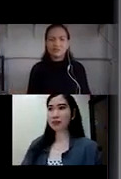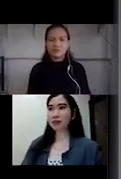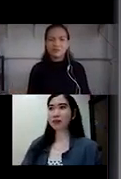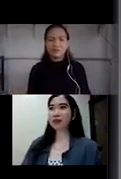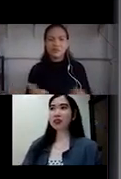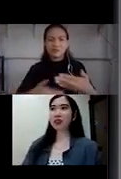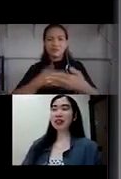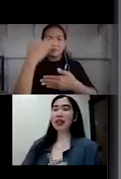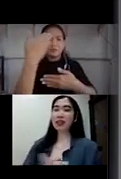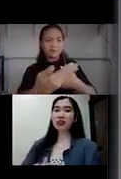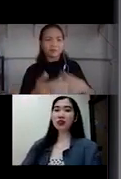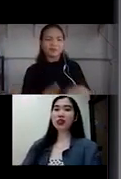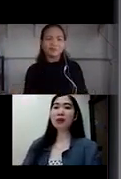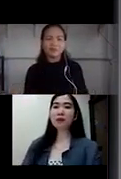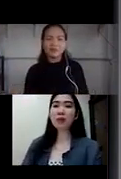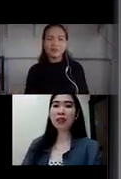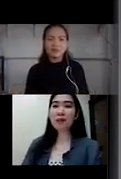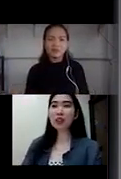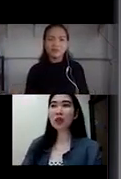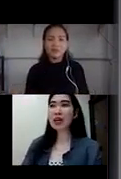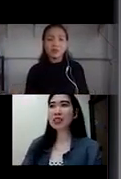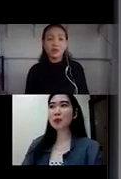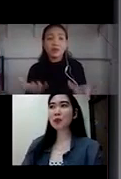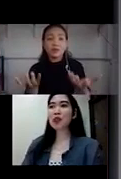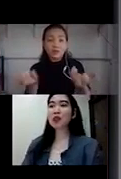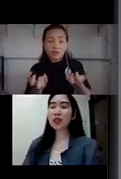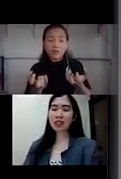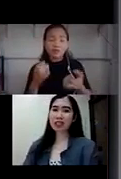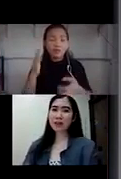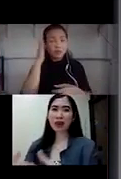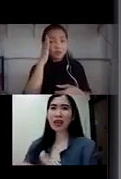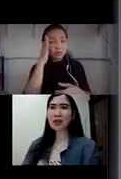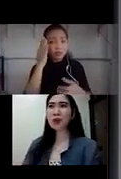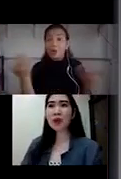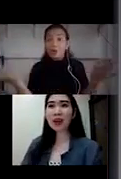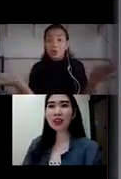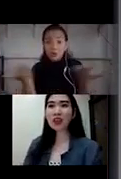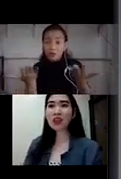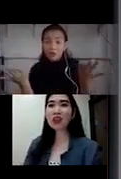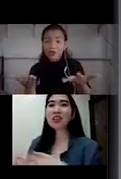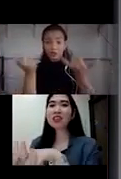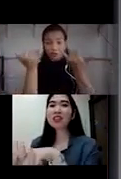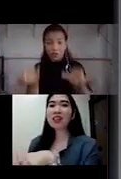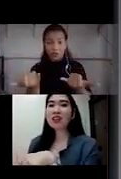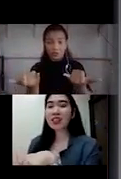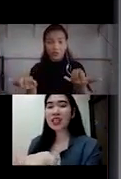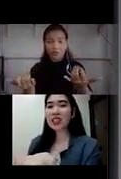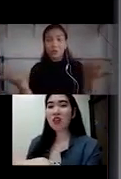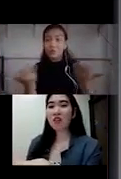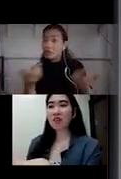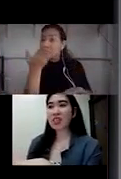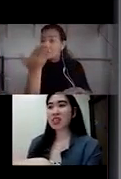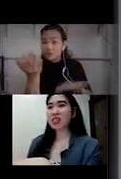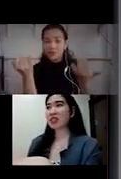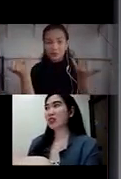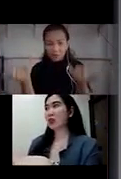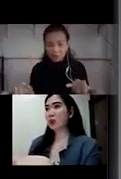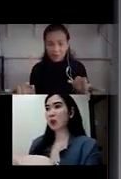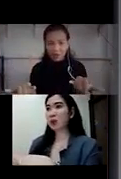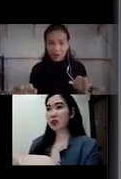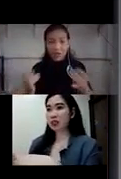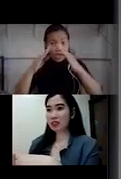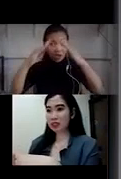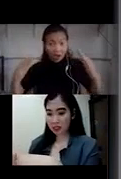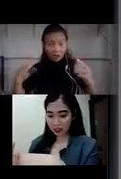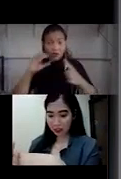Next. Yan. Gusto ko naman pong malaman kung asan po kayo na. Nasa bahay po ba kayo? Or nasa office?